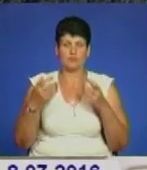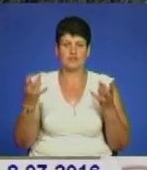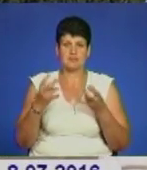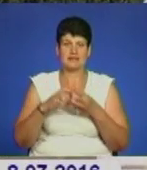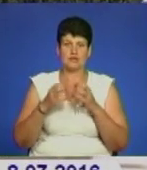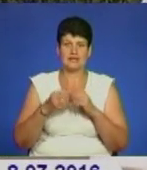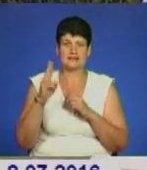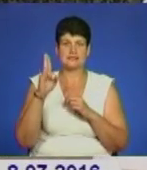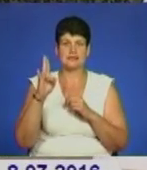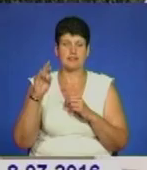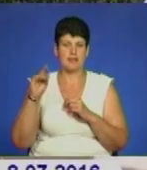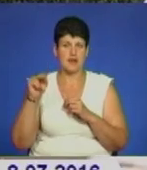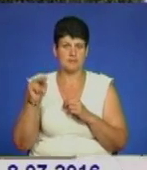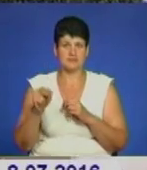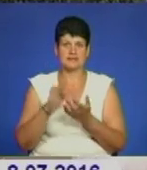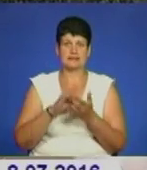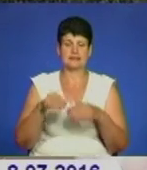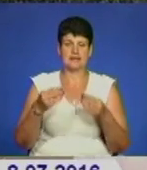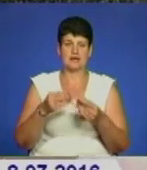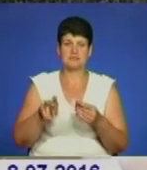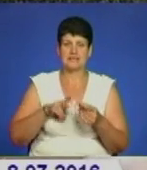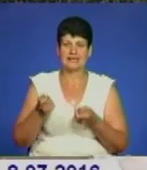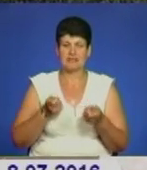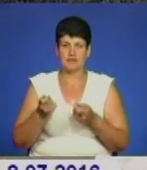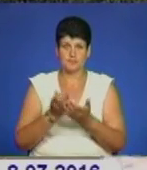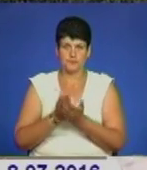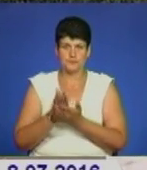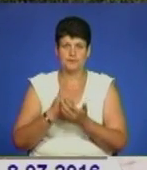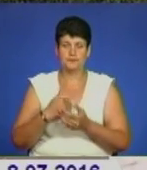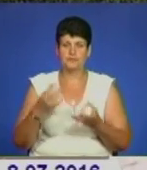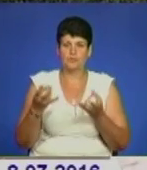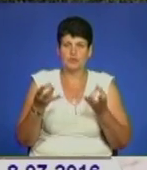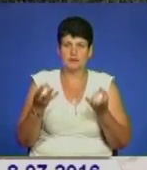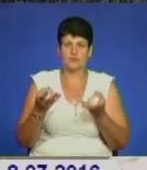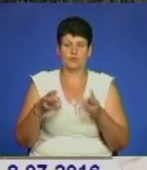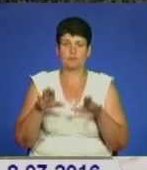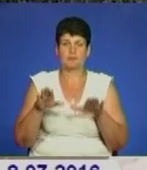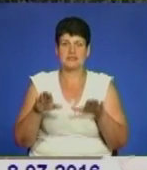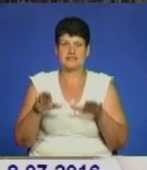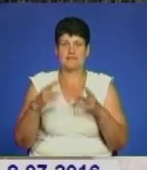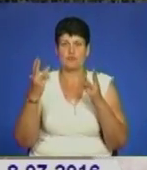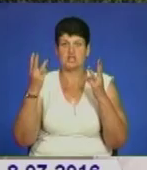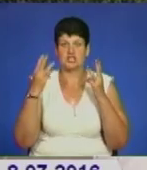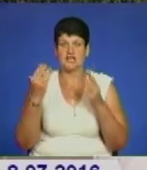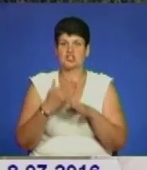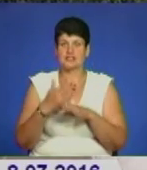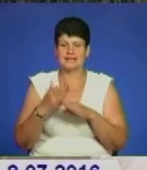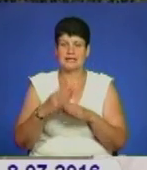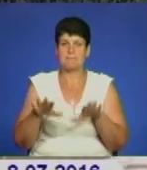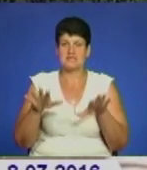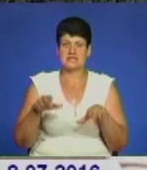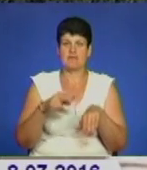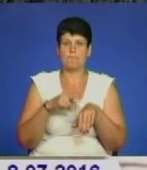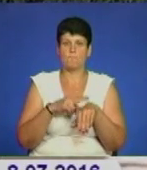ЦНАП, Центр надання адміністративних послуг, нам потрібна місцева пожежна частина, нам треба місцева